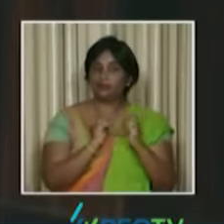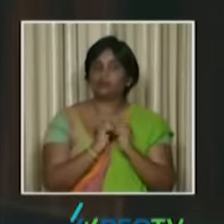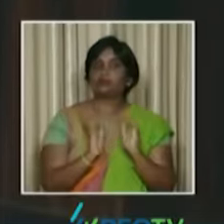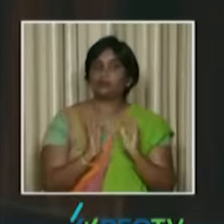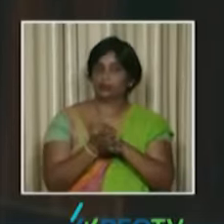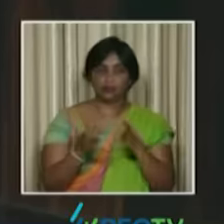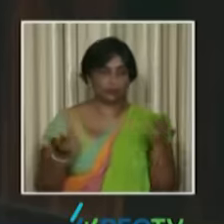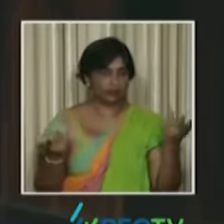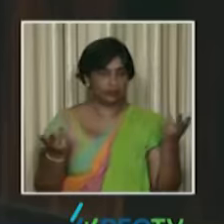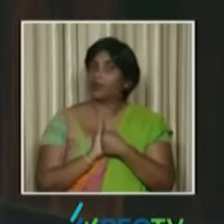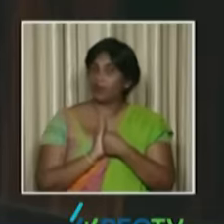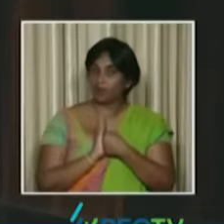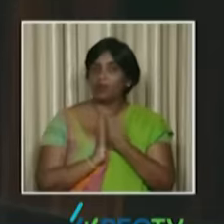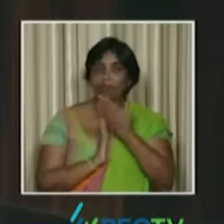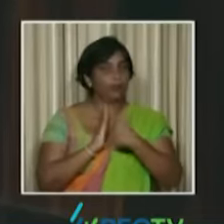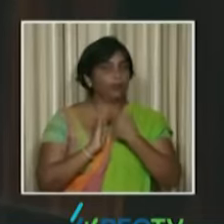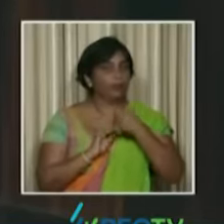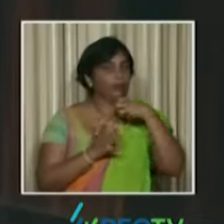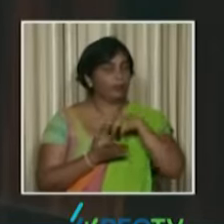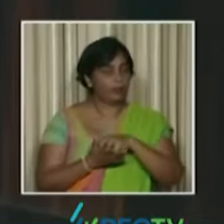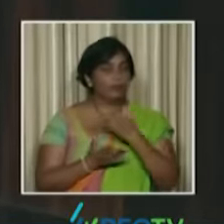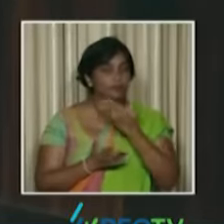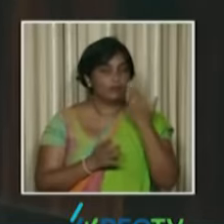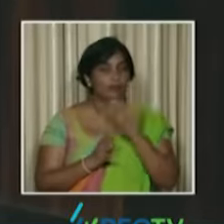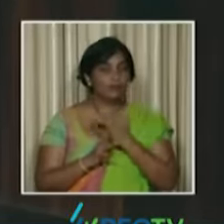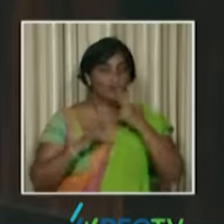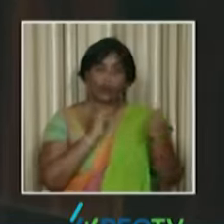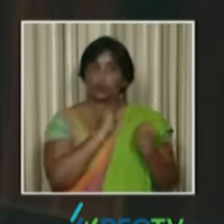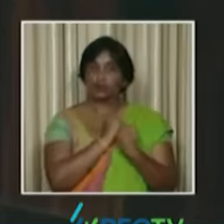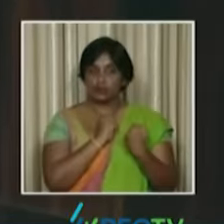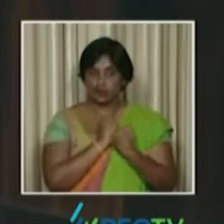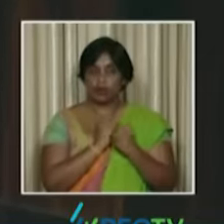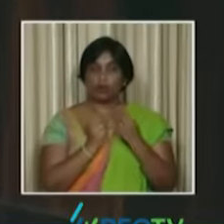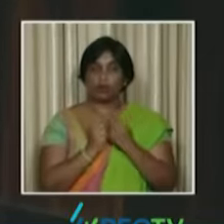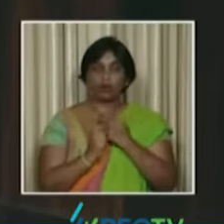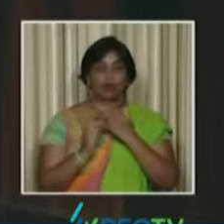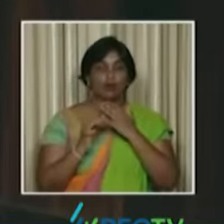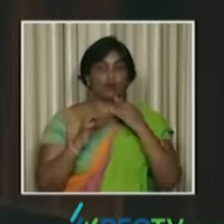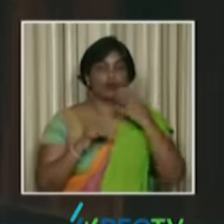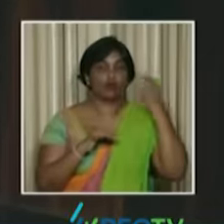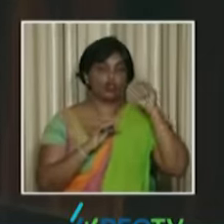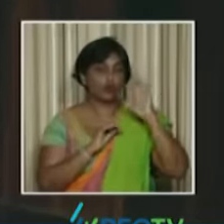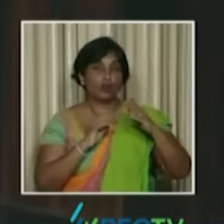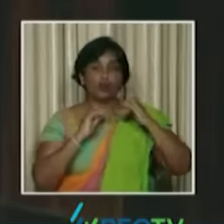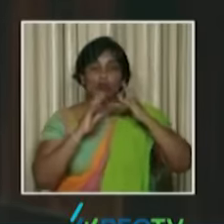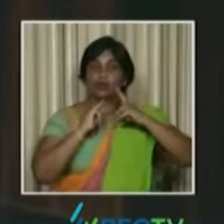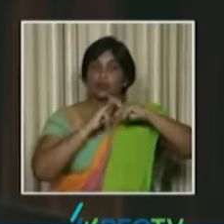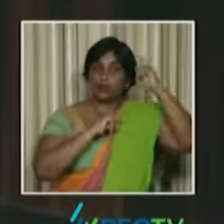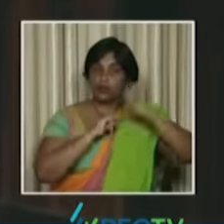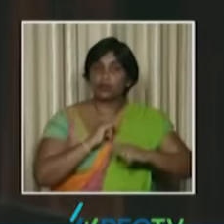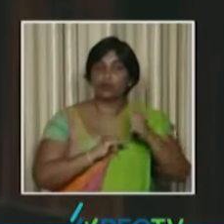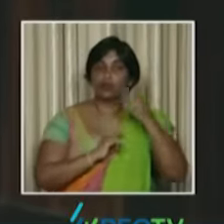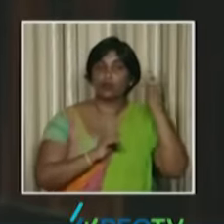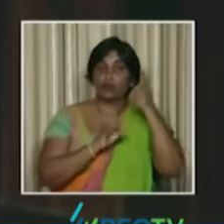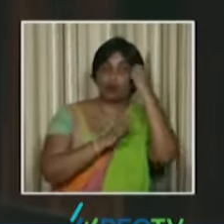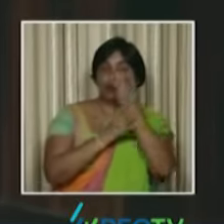කරන්න බලය දීලා තියෙනවා. එහෙම වුණොත් නැගිනේ පළාතේ පුළුවන් වෙනවා මැදිපෙර දිග ආධාර වලින් වහාබි විශ්වවිද්‍යාලය එමෙ නැත්තම් ශරියා නීති උගන්වන